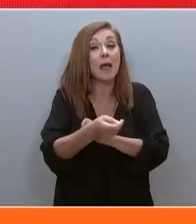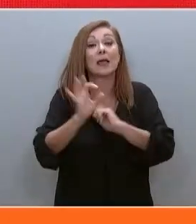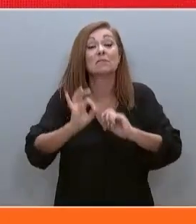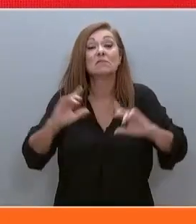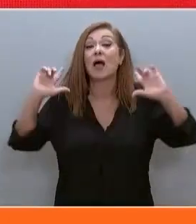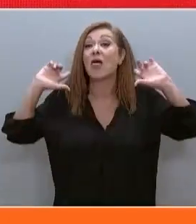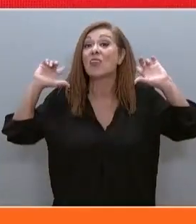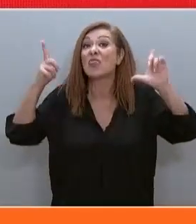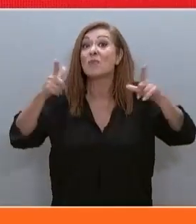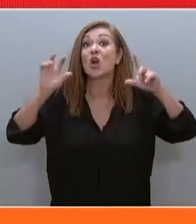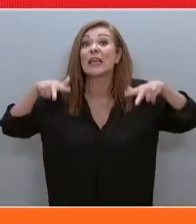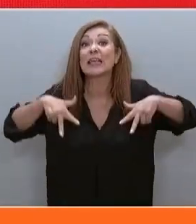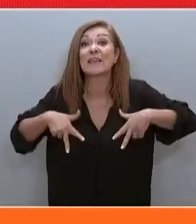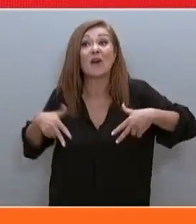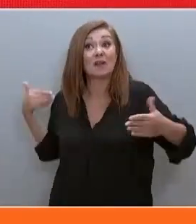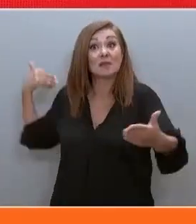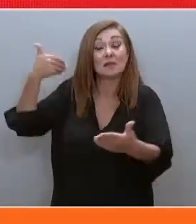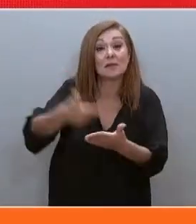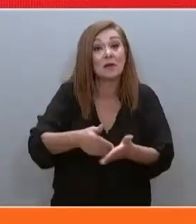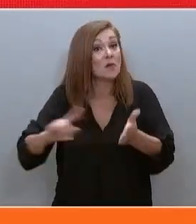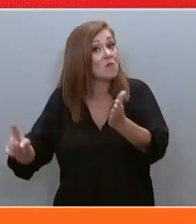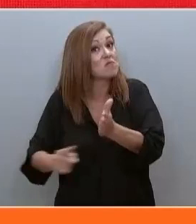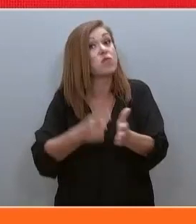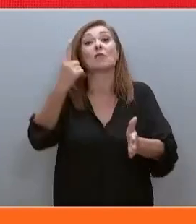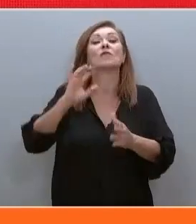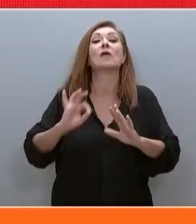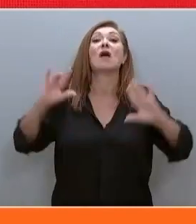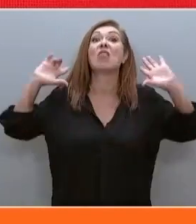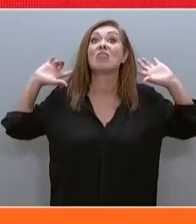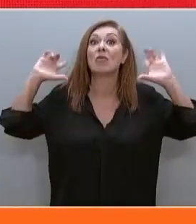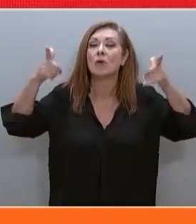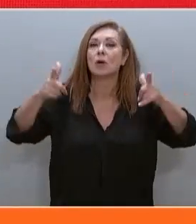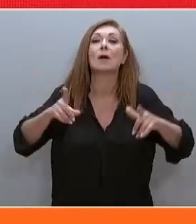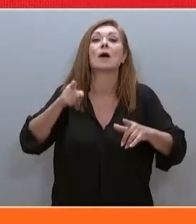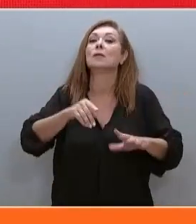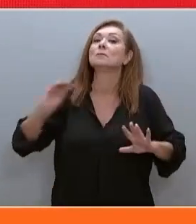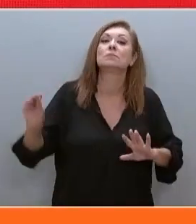δημοκρατική κυβέρνηση που είχε ποτέ ο τόπος, μιας πλατιάς δημοκρατικής νομιμοποίησης, μπορεί να